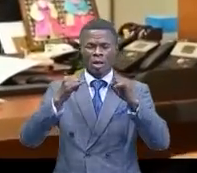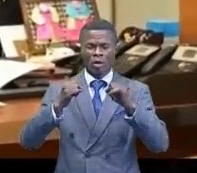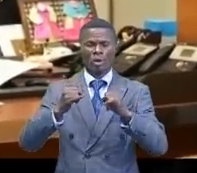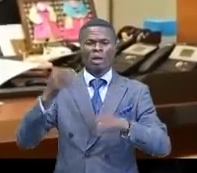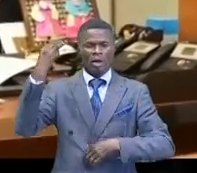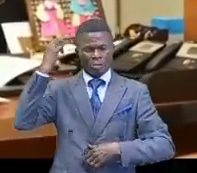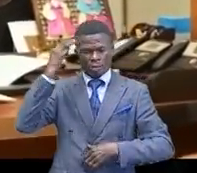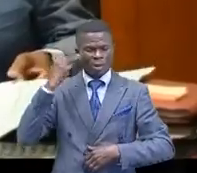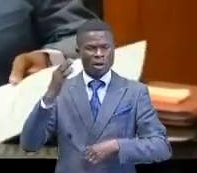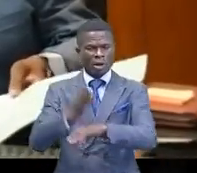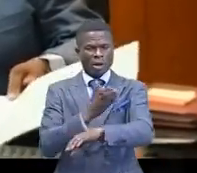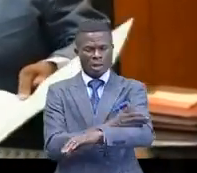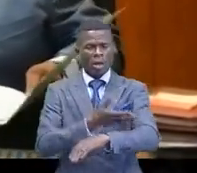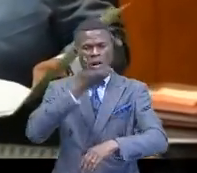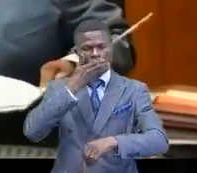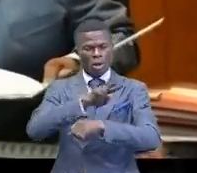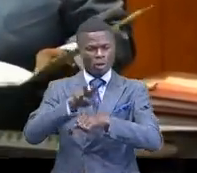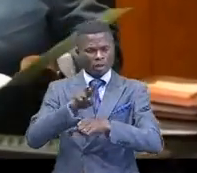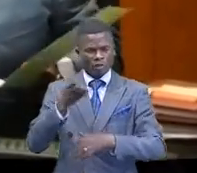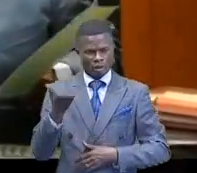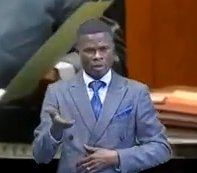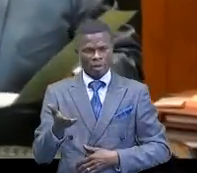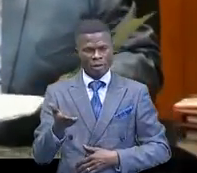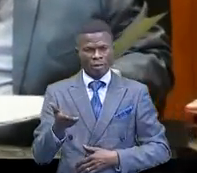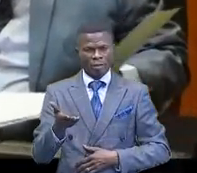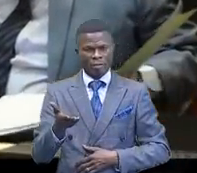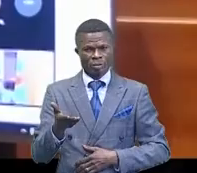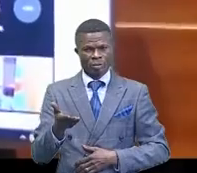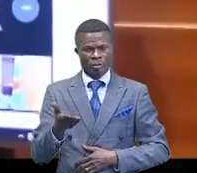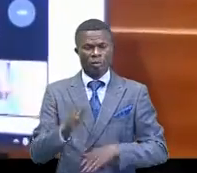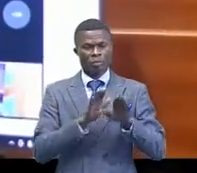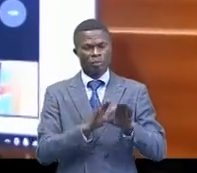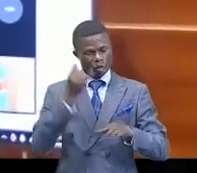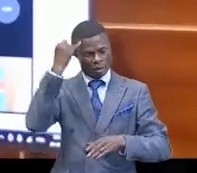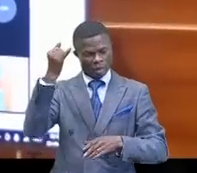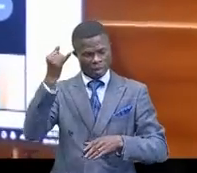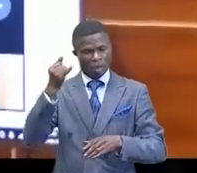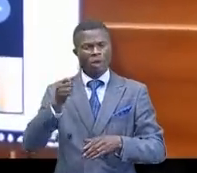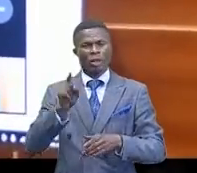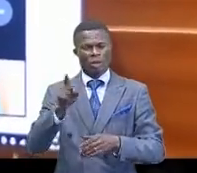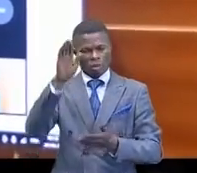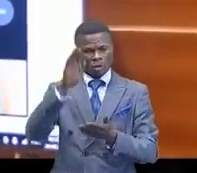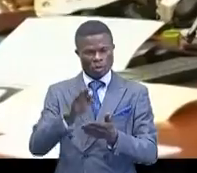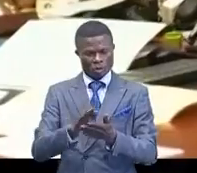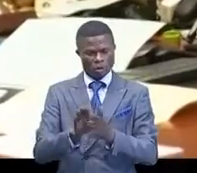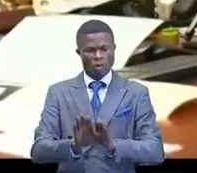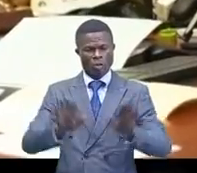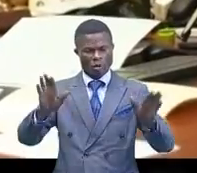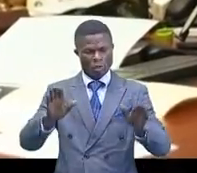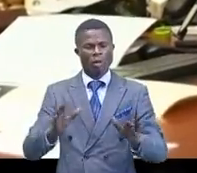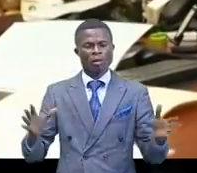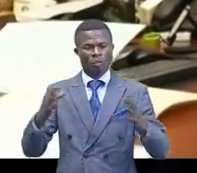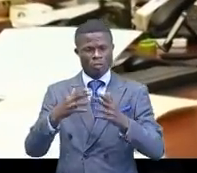Conseil de l'évolution de la pandémie à COVID-19. La tendance baissière de contamination se